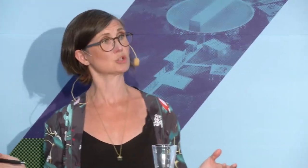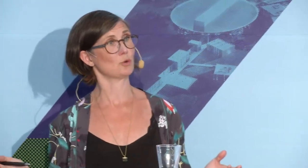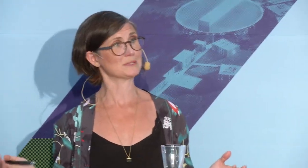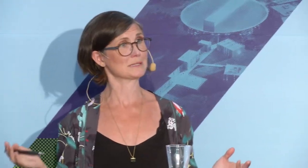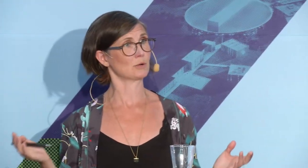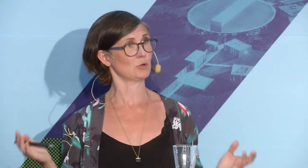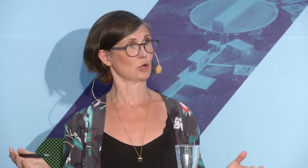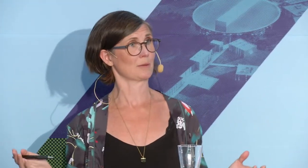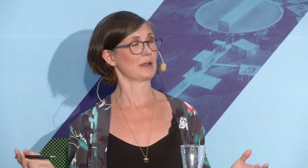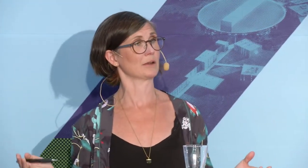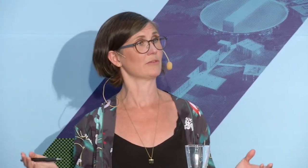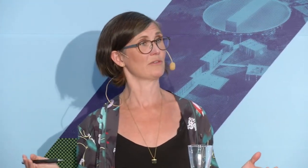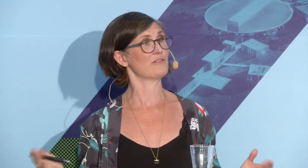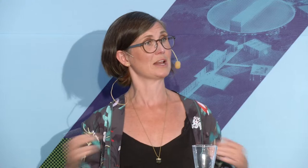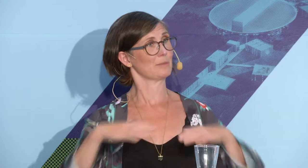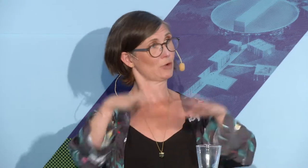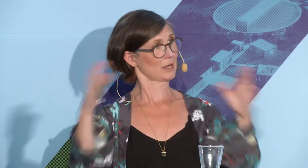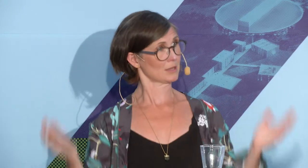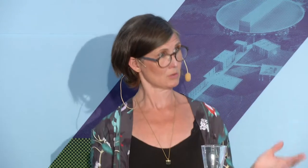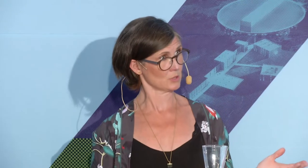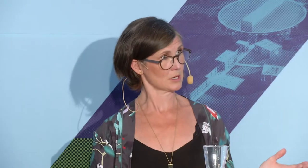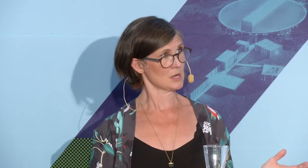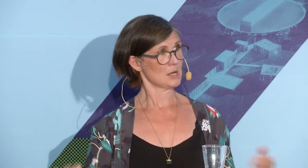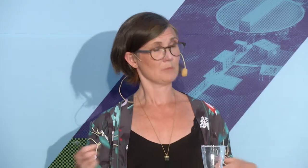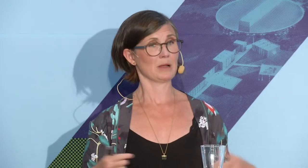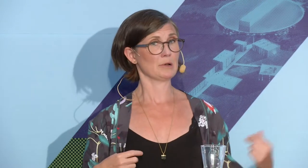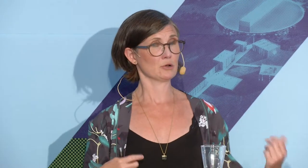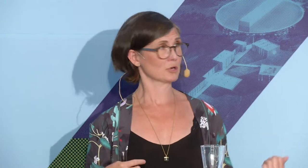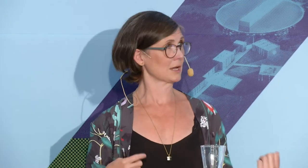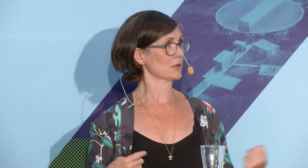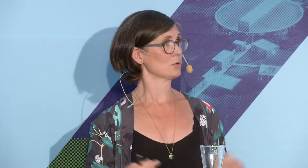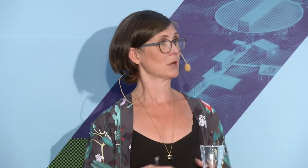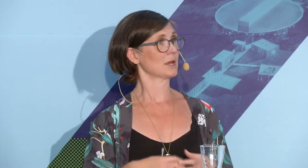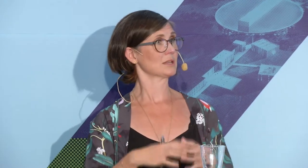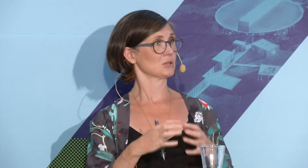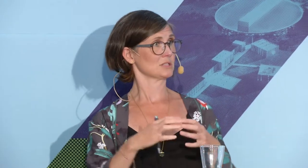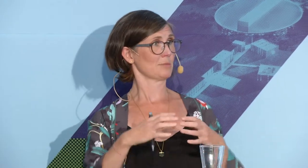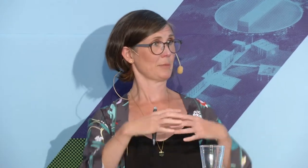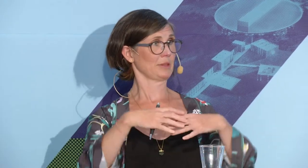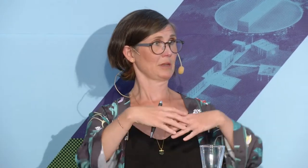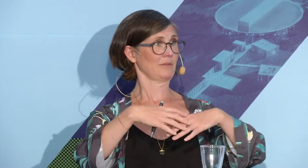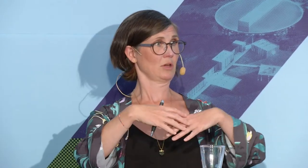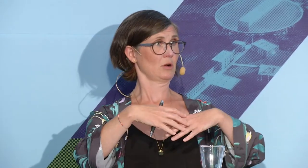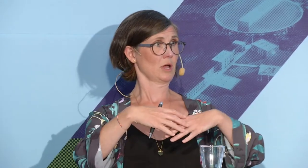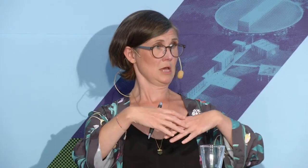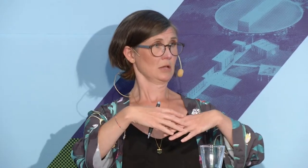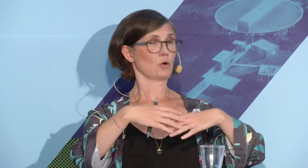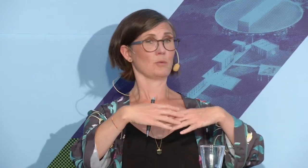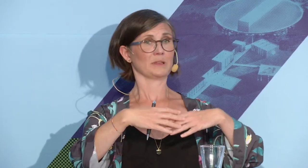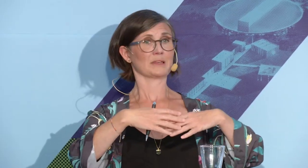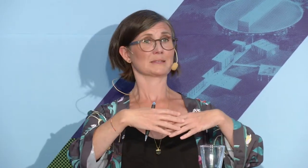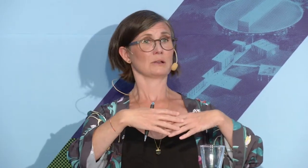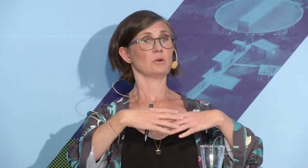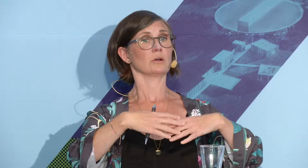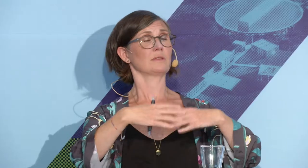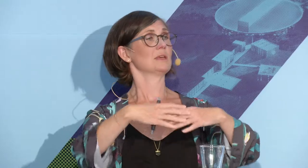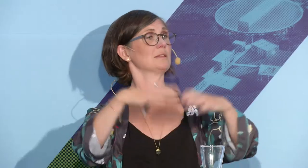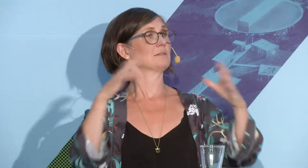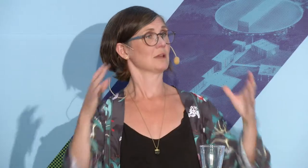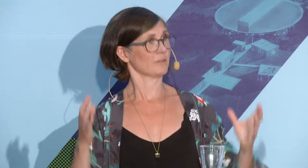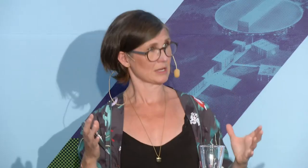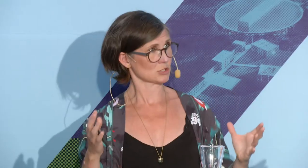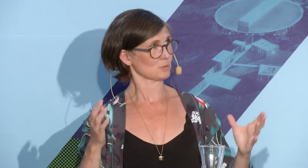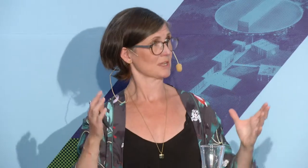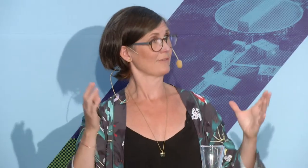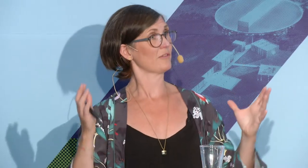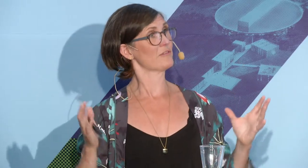har en överenskommelse kommunerna emellan om vad vi vill med vår region. Malmö-Lund-regionen är ett sånt samarbete där vi har kommit ganska långt i